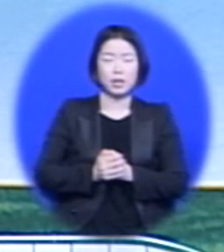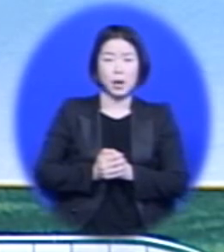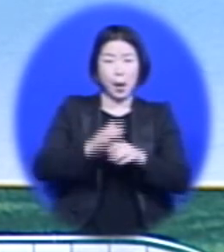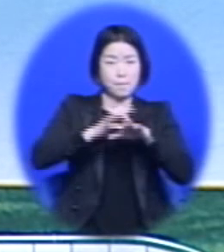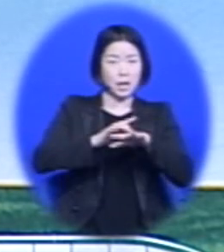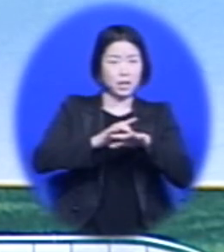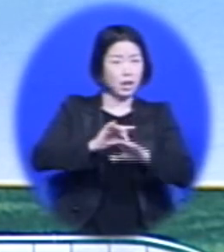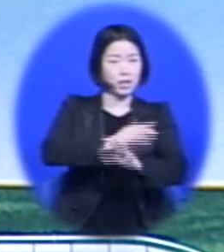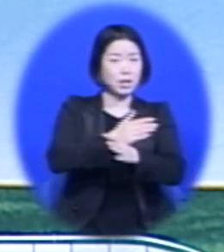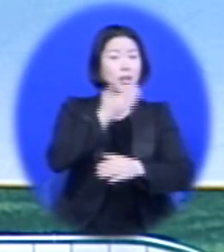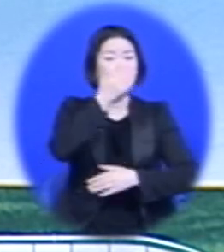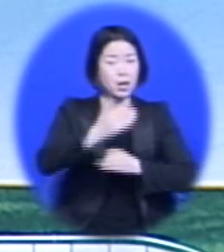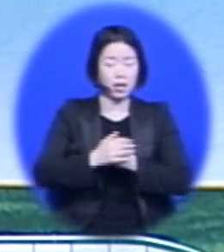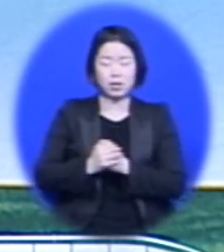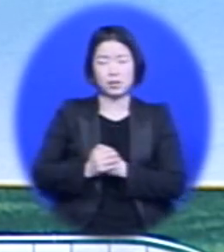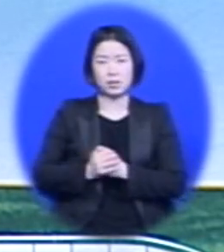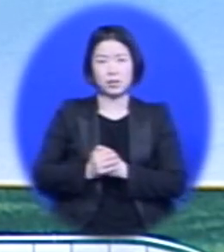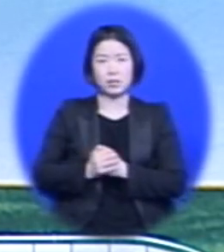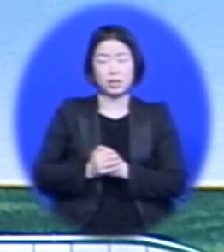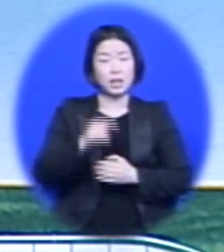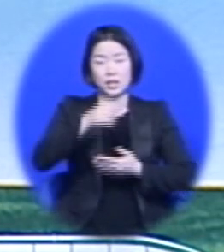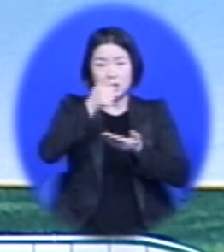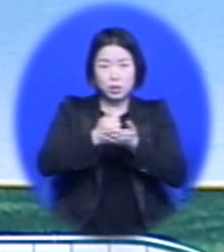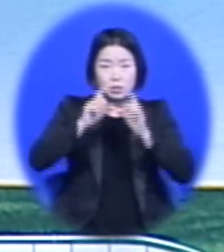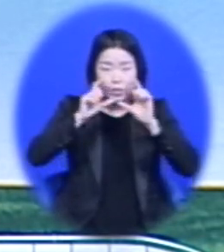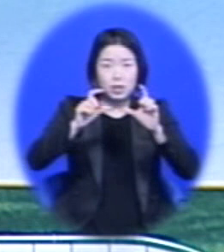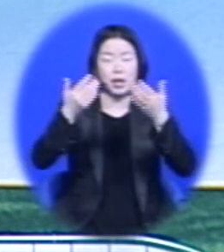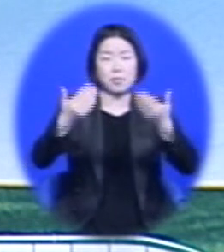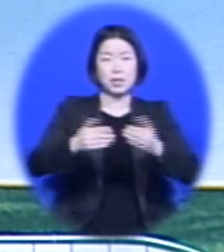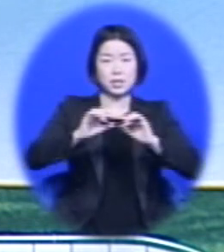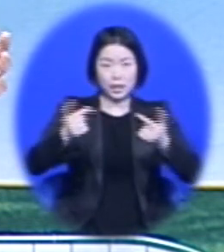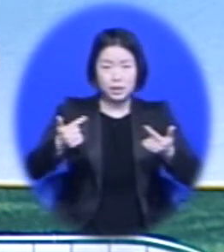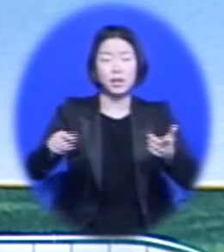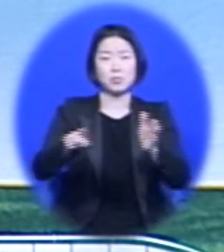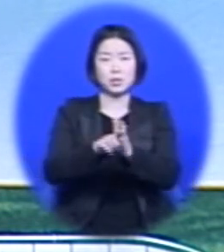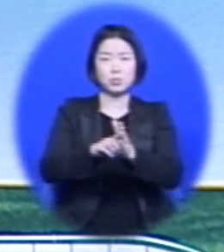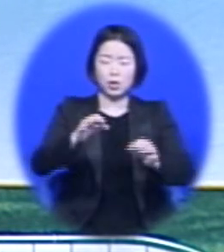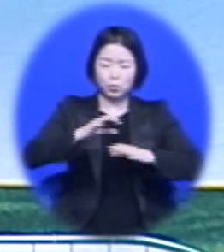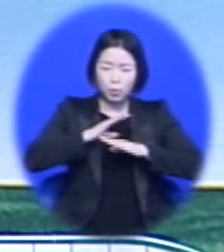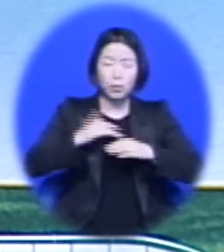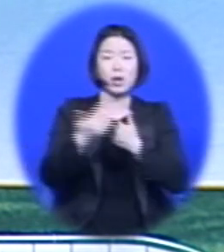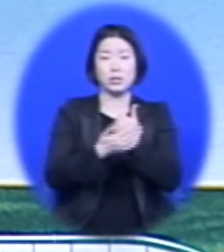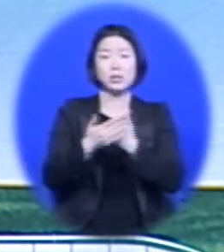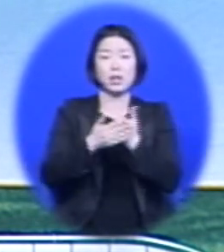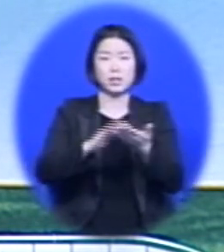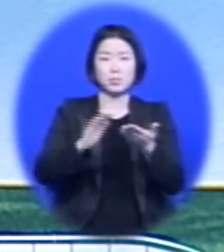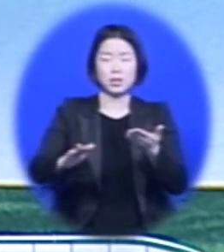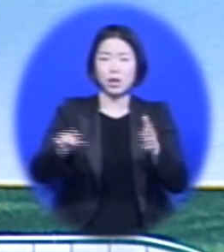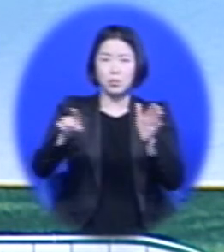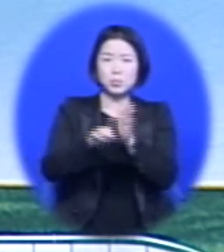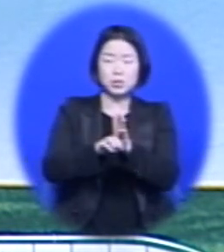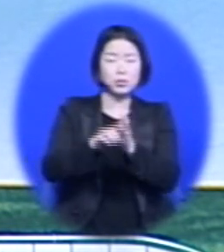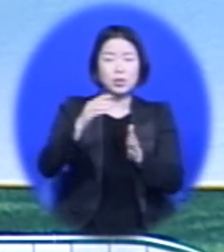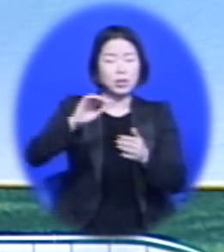마귀가 장난을 치게 됩니다. 이 정죄받지 않는다는 이 믿음은 너무나 놀라운 은혜입니다. 믿어지지